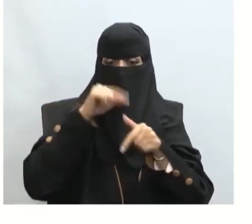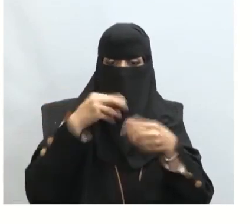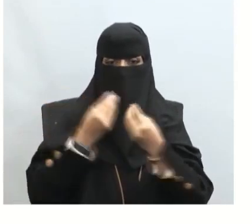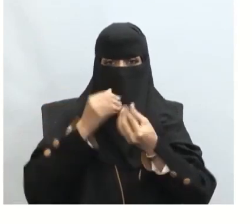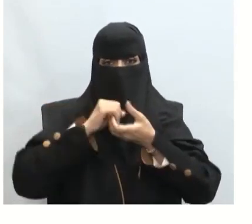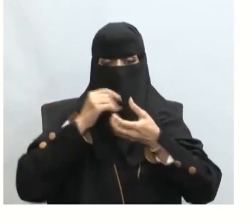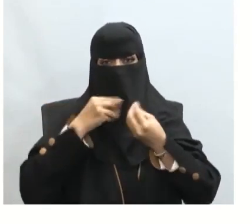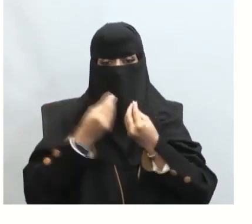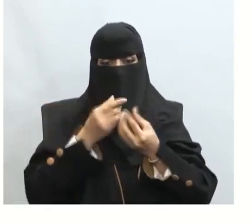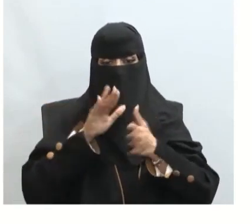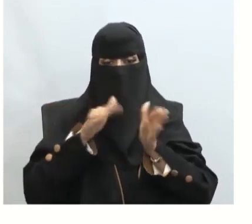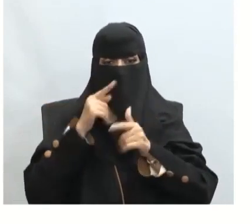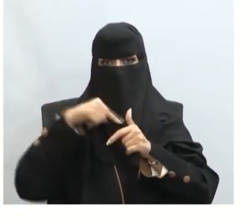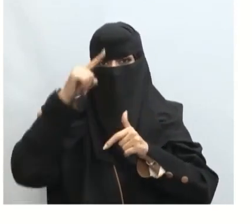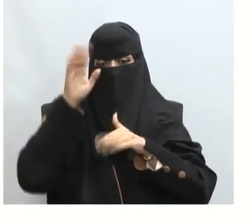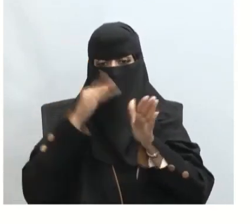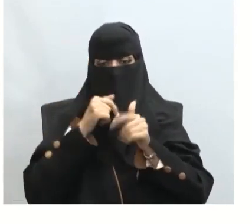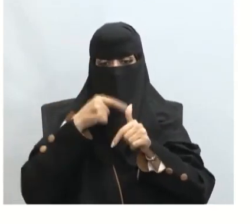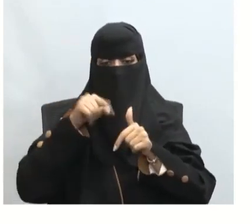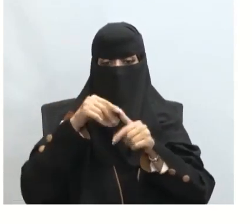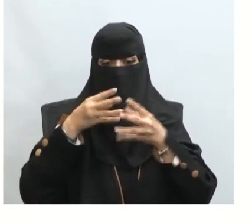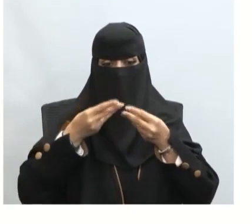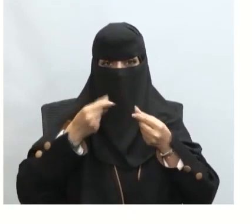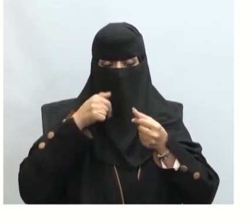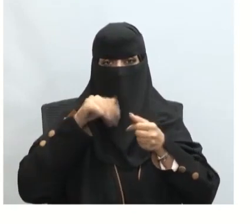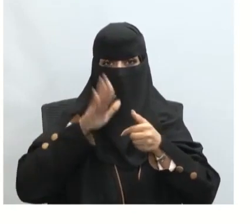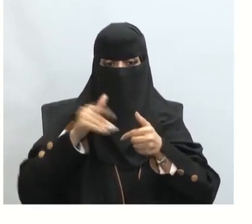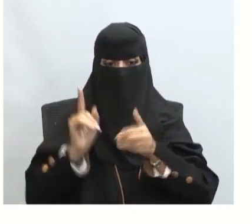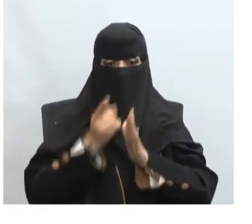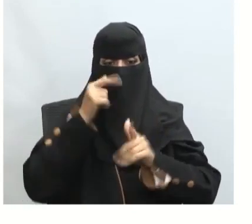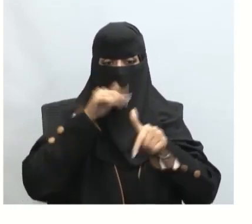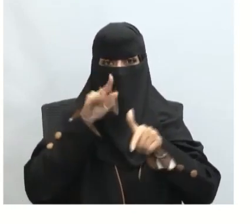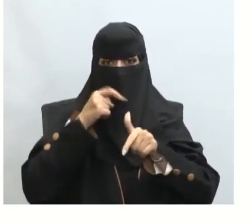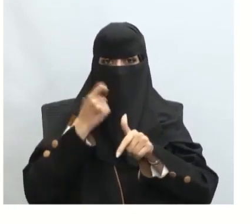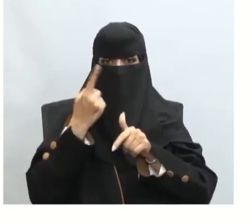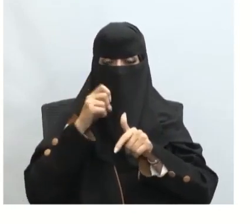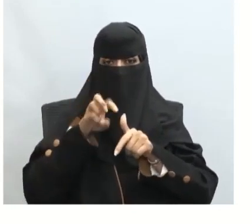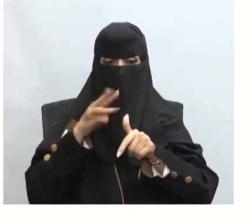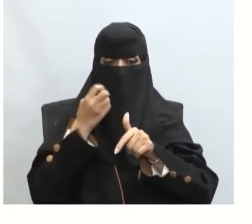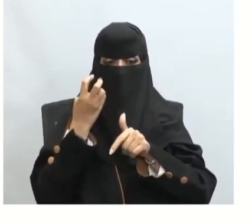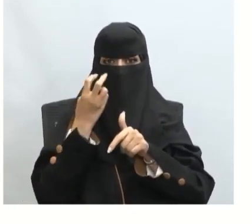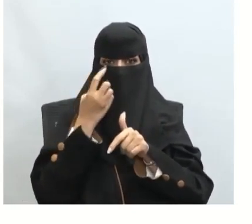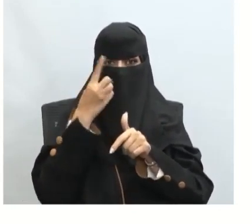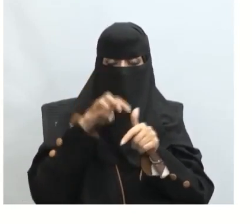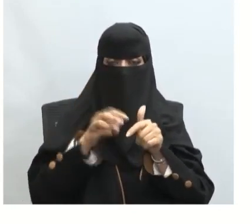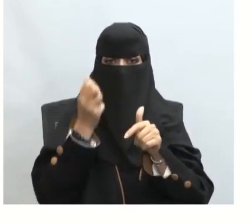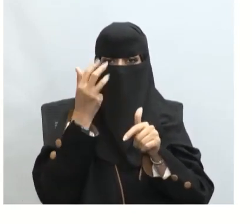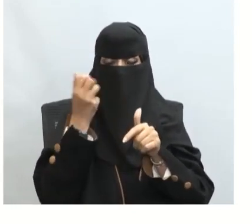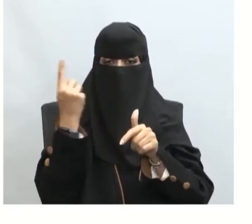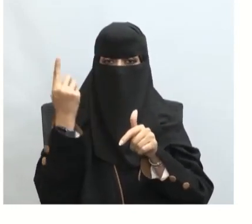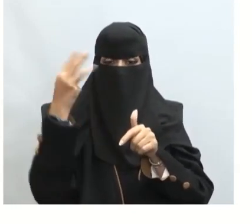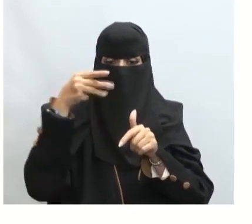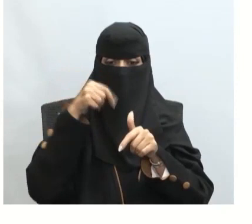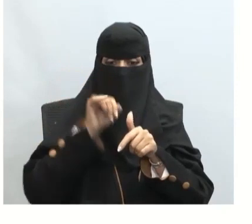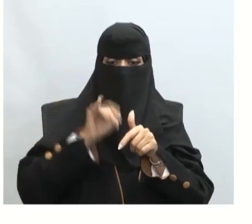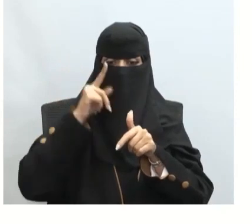هذا التفاعل فقط جزيء ما مثال على ذلك النايلون حضر اول مره في عام 1931 ميلادي